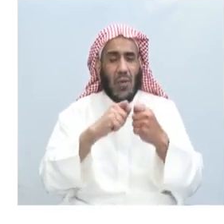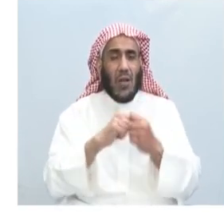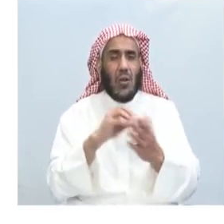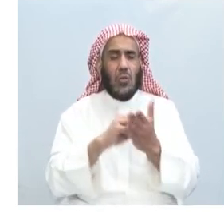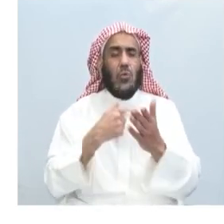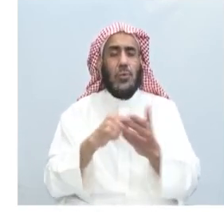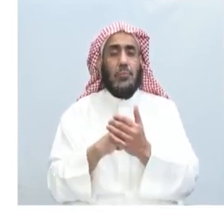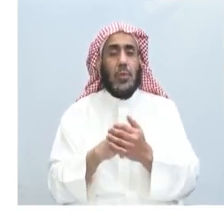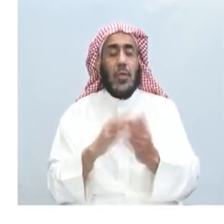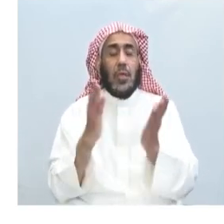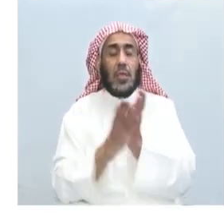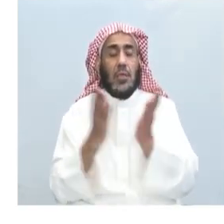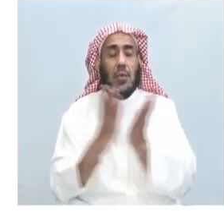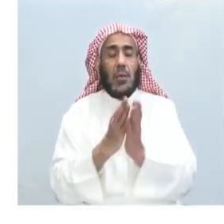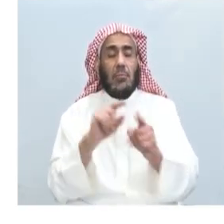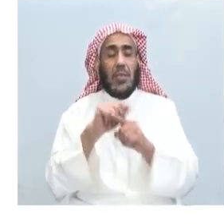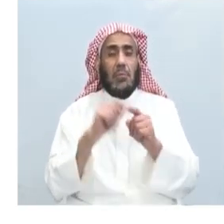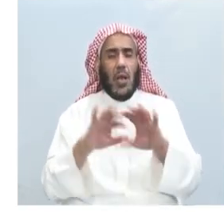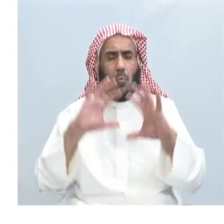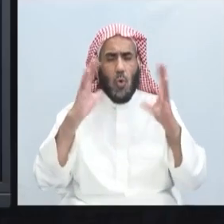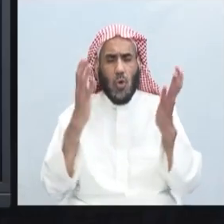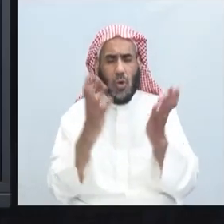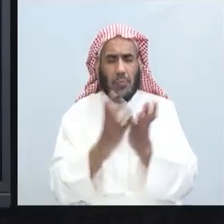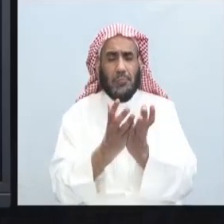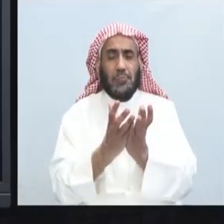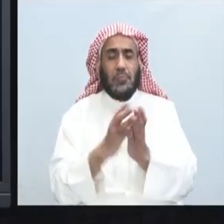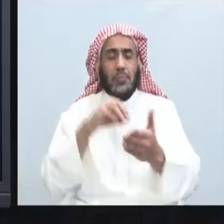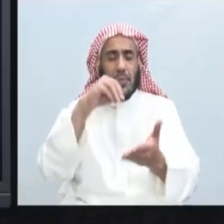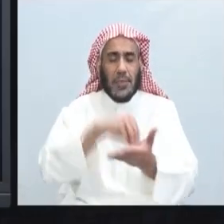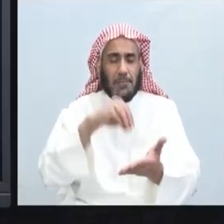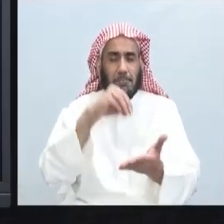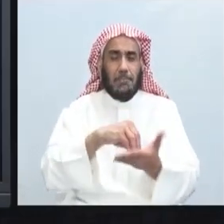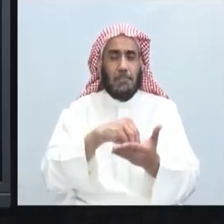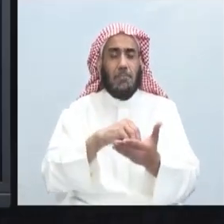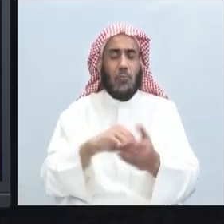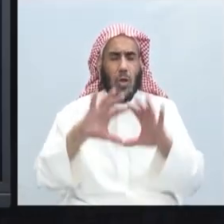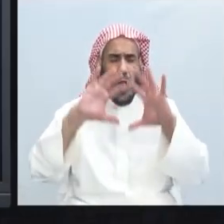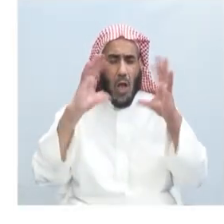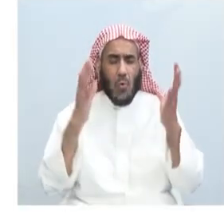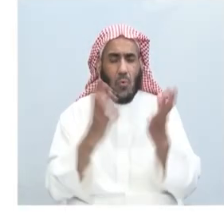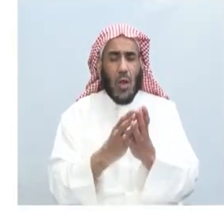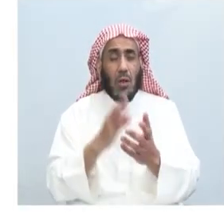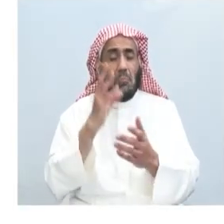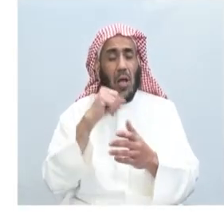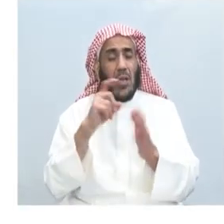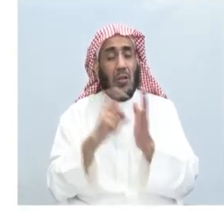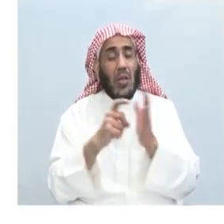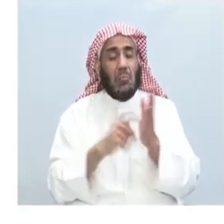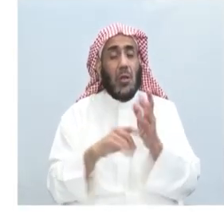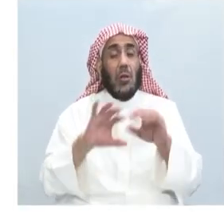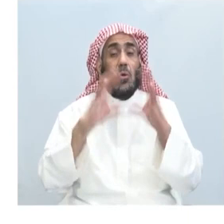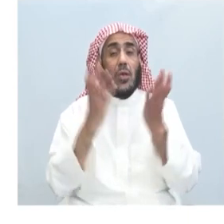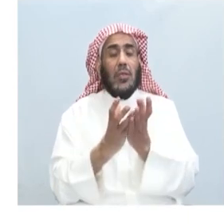التي تريد دراستها بالنسبه للمحيط كل شيء موجود في الكون ولكن غير النظام لانه محيط